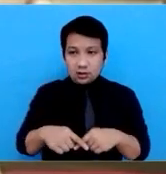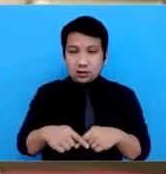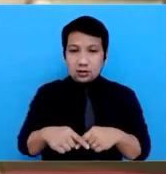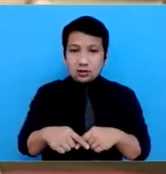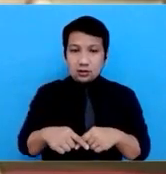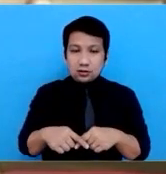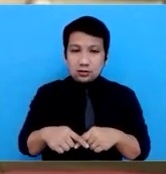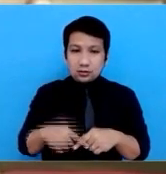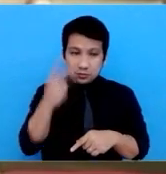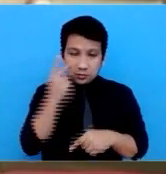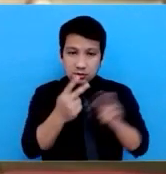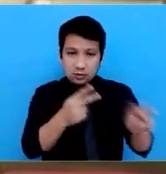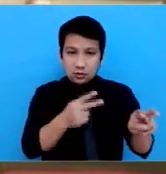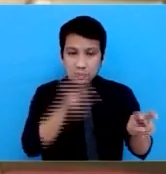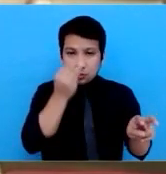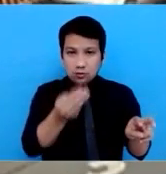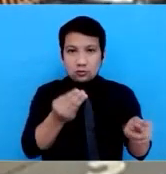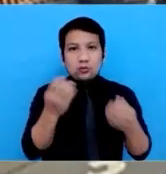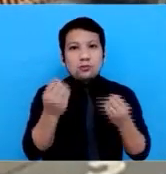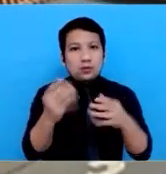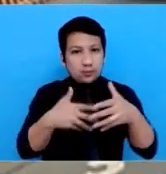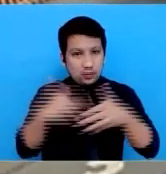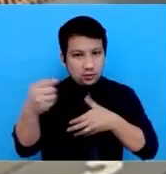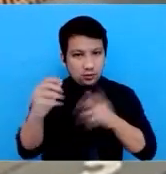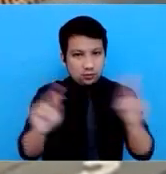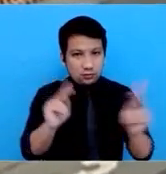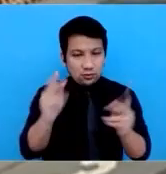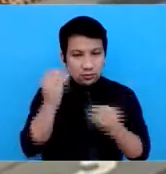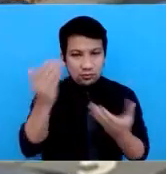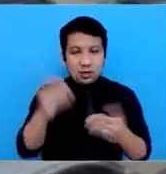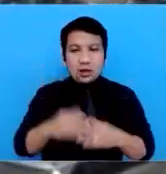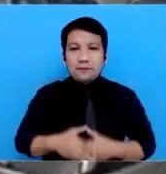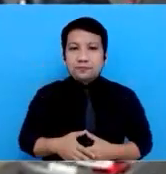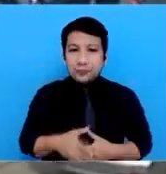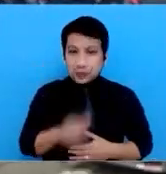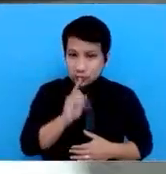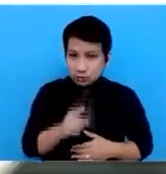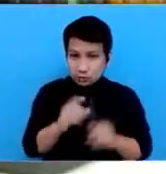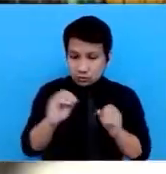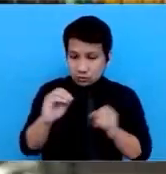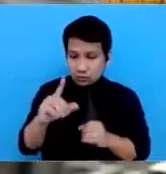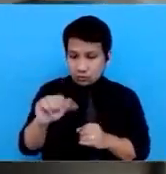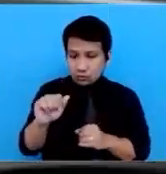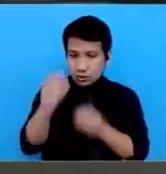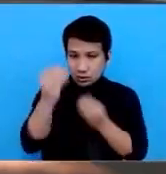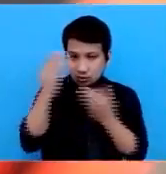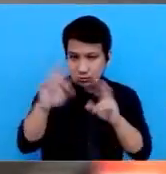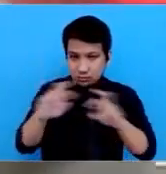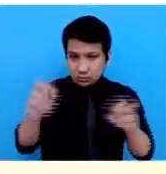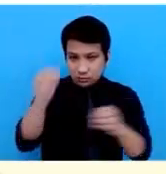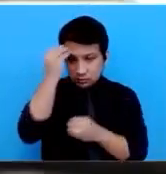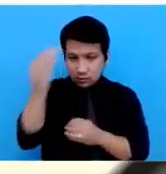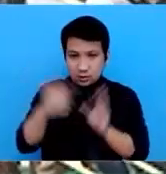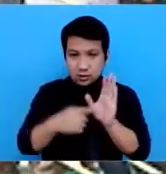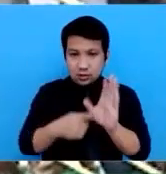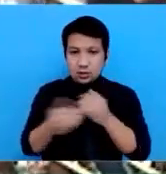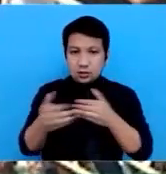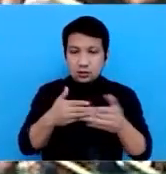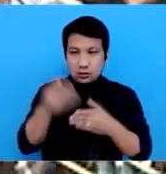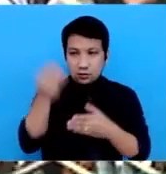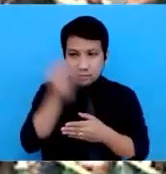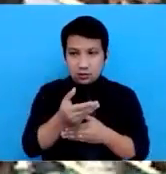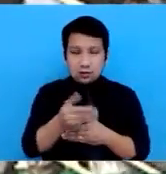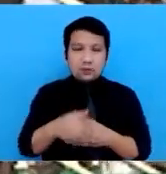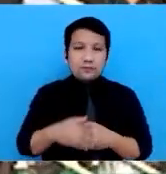Kumonti talaga ang tao sa labas, no? Sabi ng Okta Research Group, posibleng maranasan natin ang peak ng COVID cases